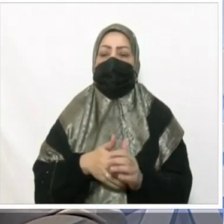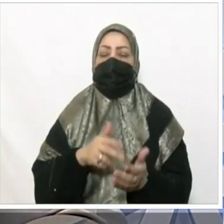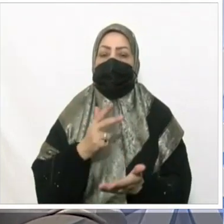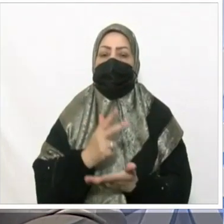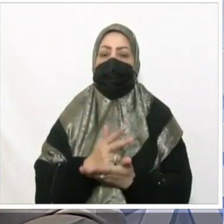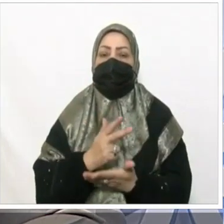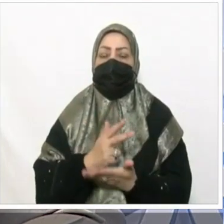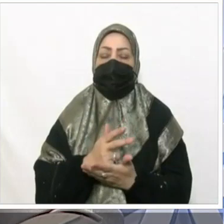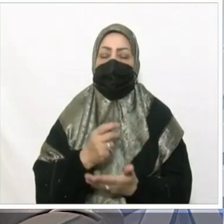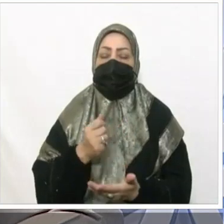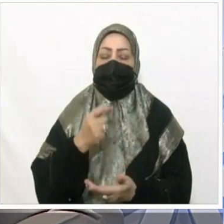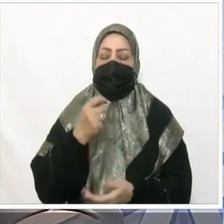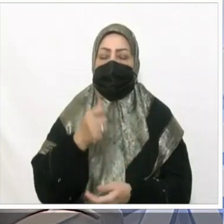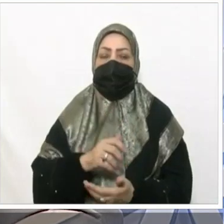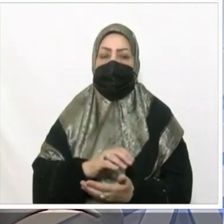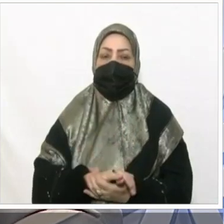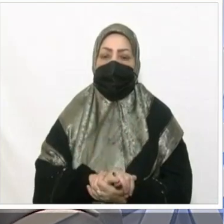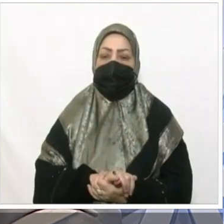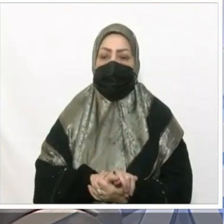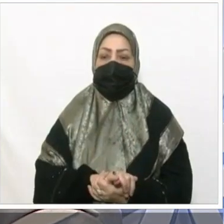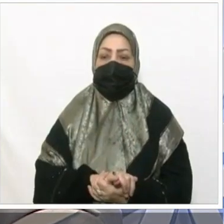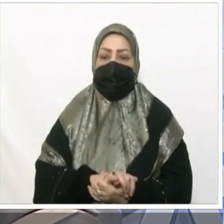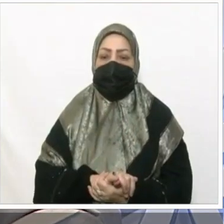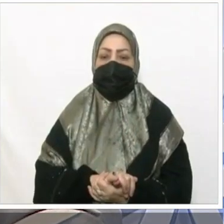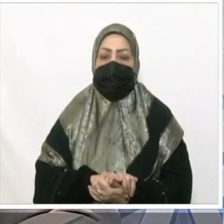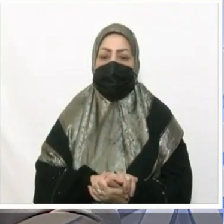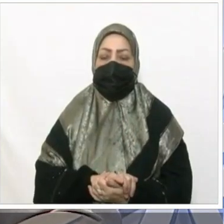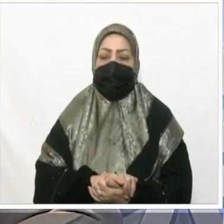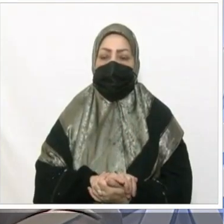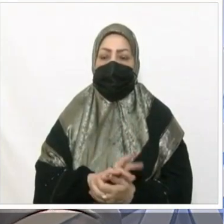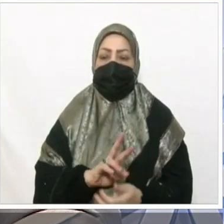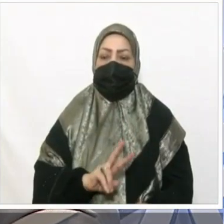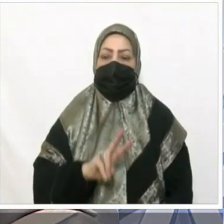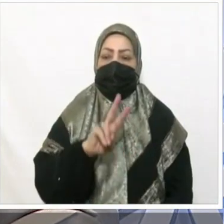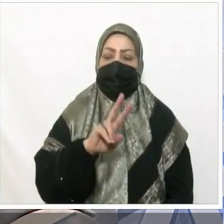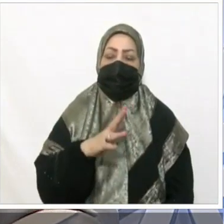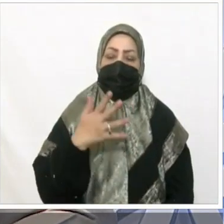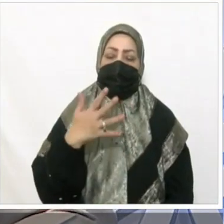نعم ام محمود من